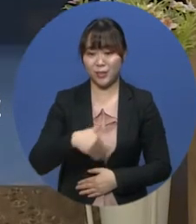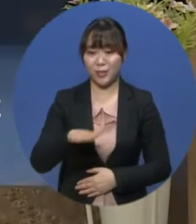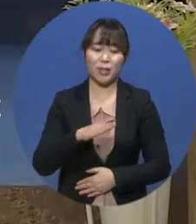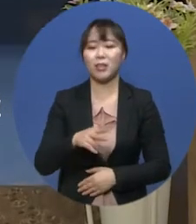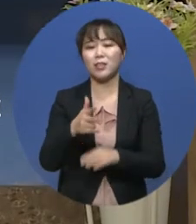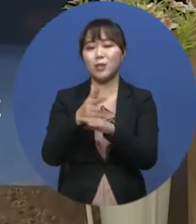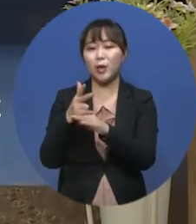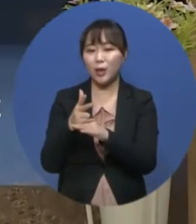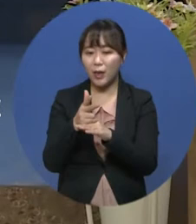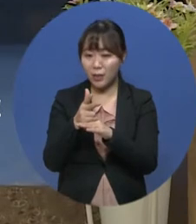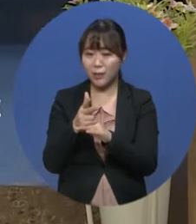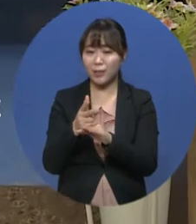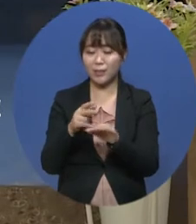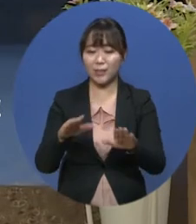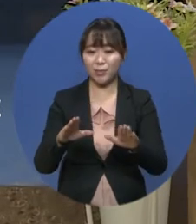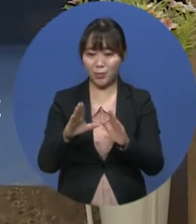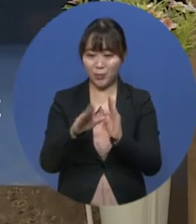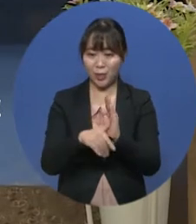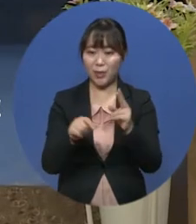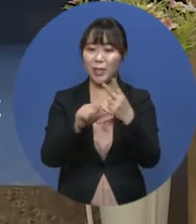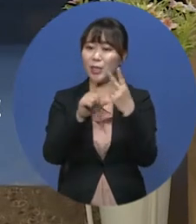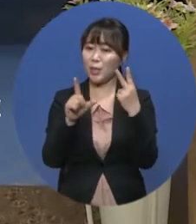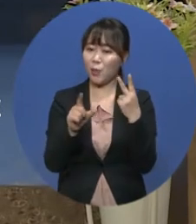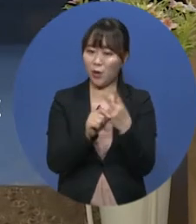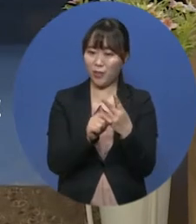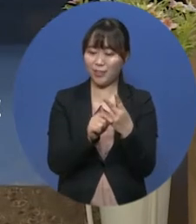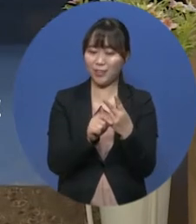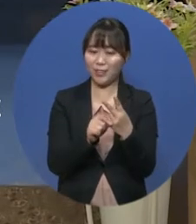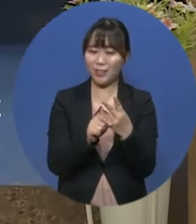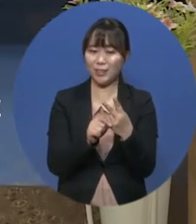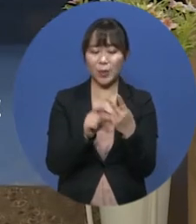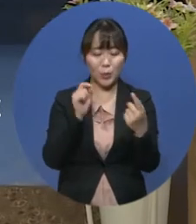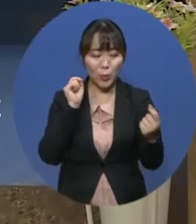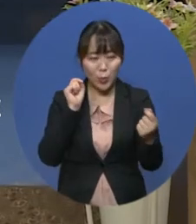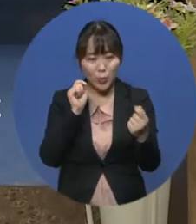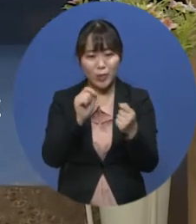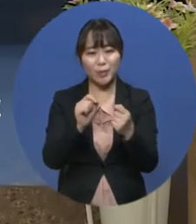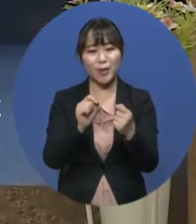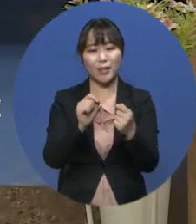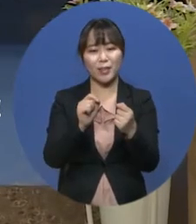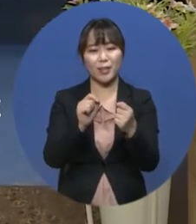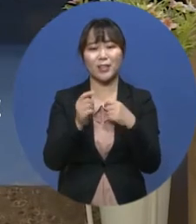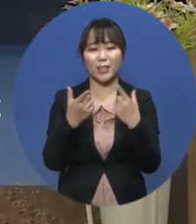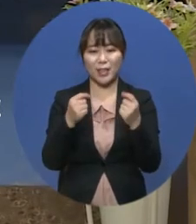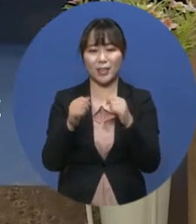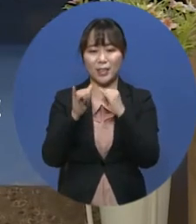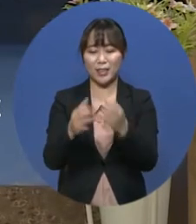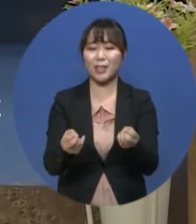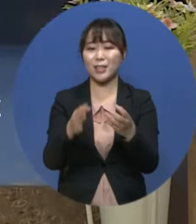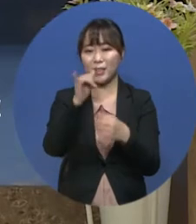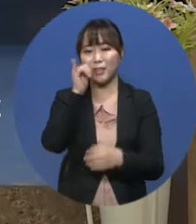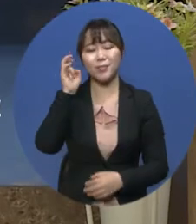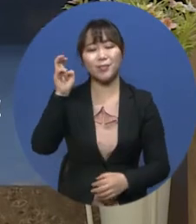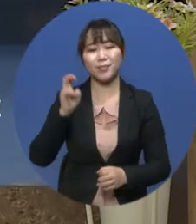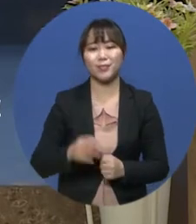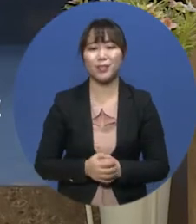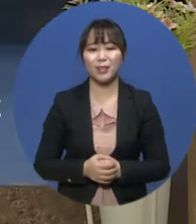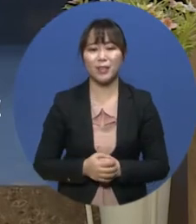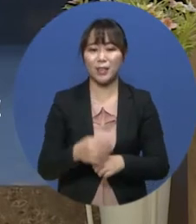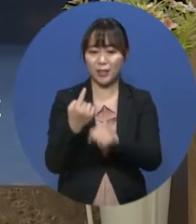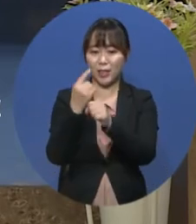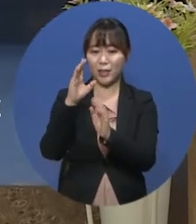촬영하는 이 시점도 2월 이잖아요 그럼 좀 있으면 어제 12일 23 상식에도 열릴 것 같은데